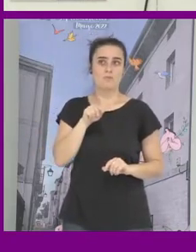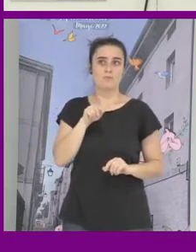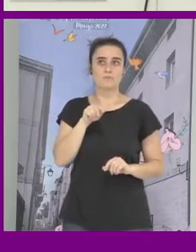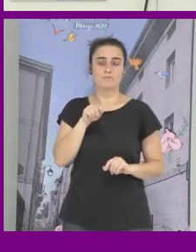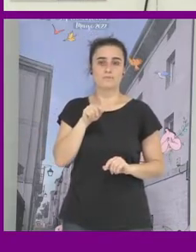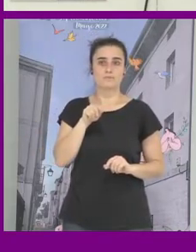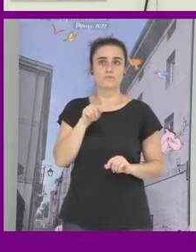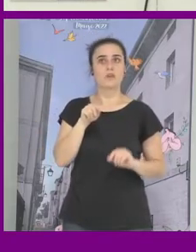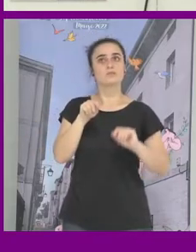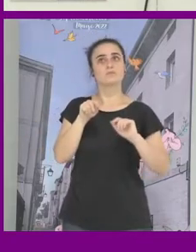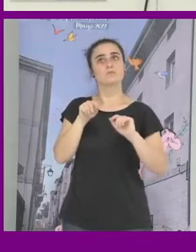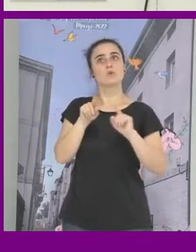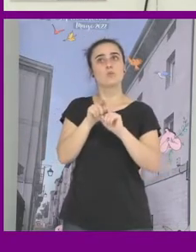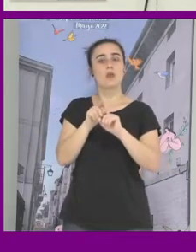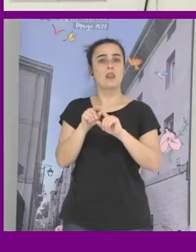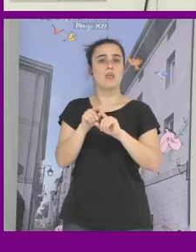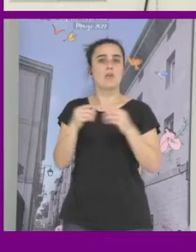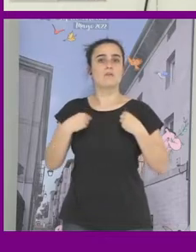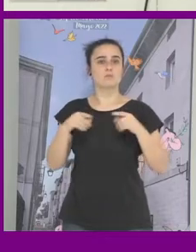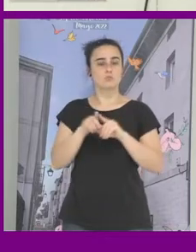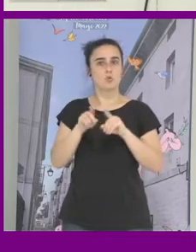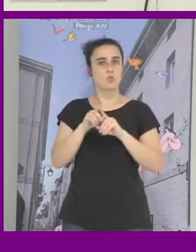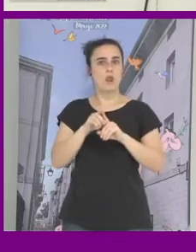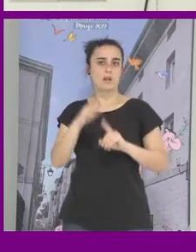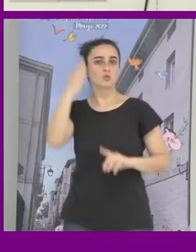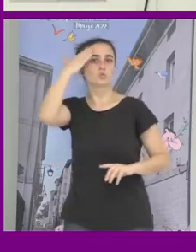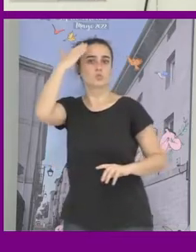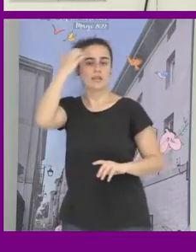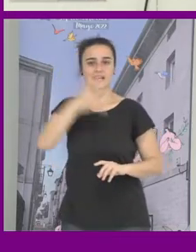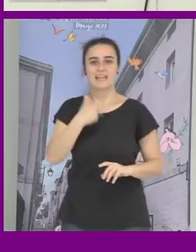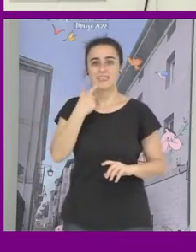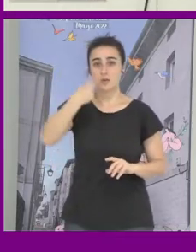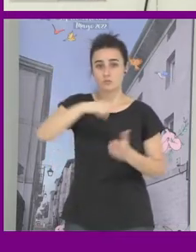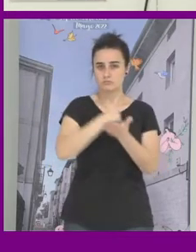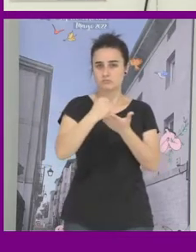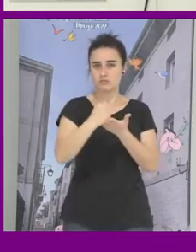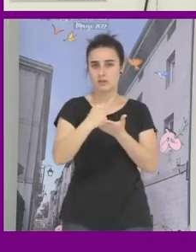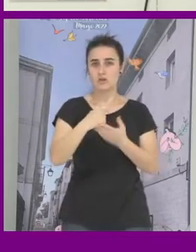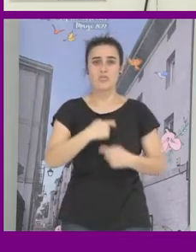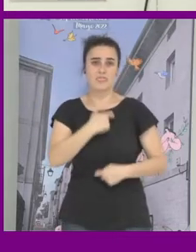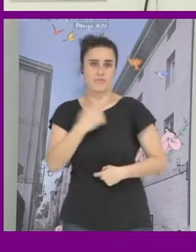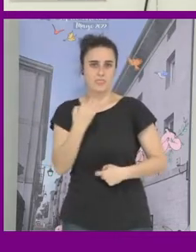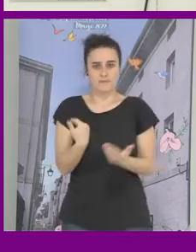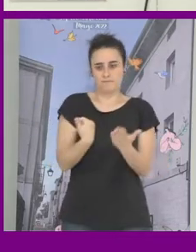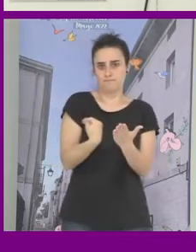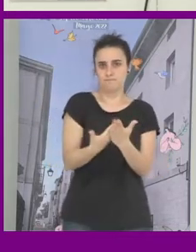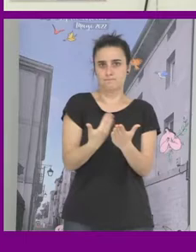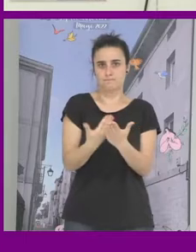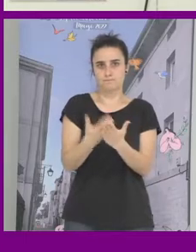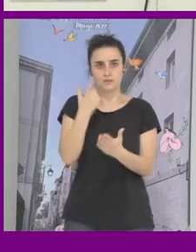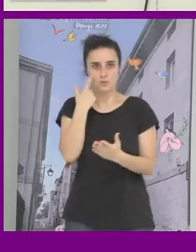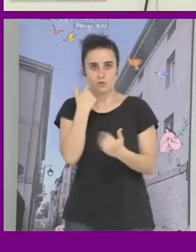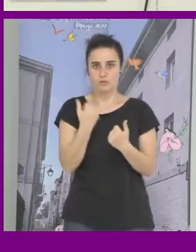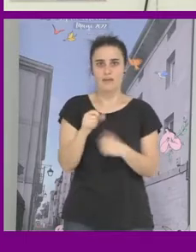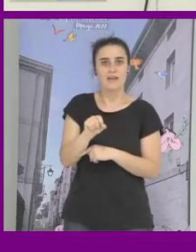tutelaje moduko bat bizi dugu, ez? Bermatu behar dugu erregistro zibilean ez dagoela semen